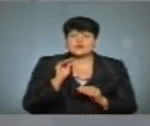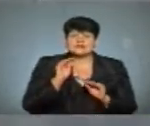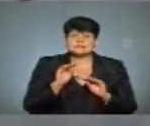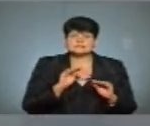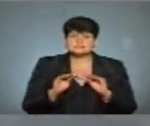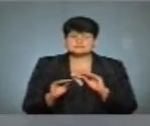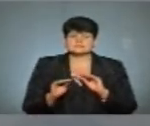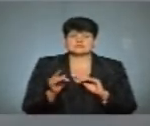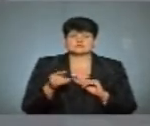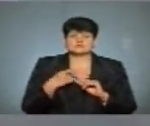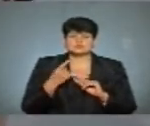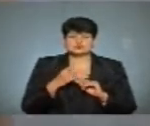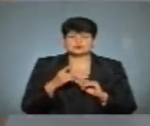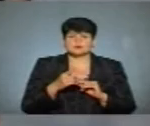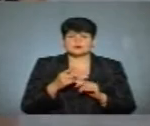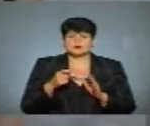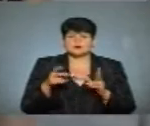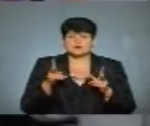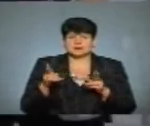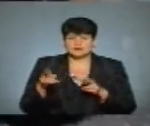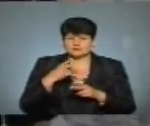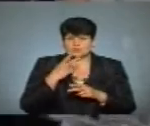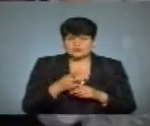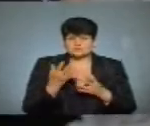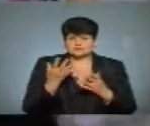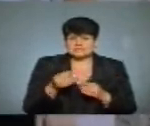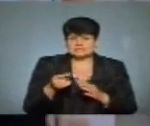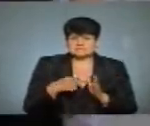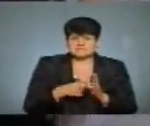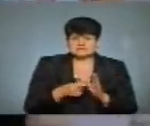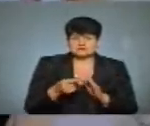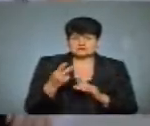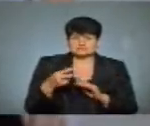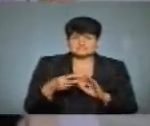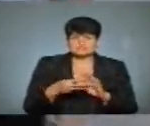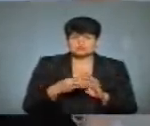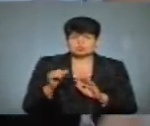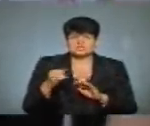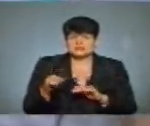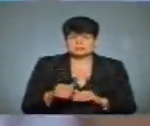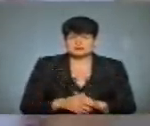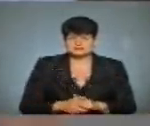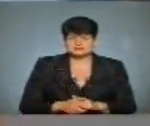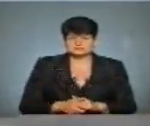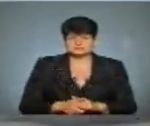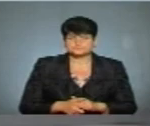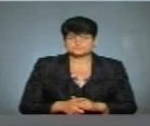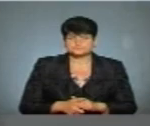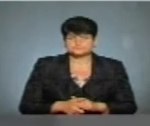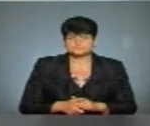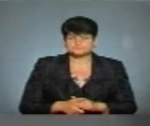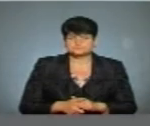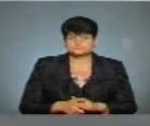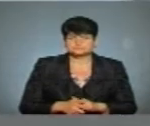Богдана Бутковського, презентація кліпу запланована на День міста Тернополя, який відзначають 28 серпня. Тарас Бурак, Марта